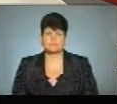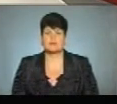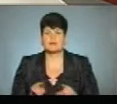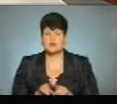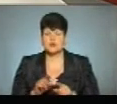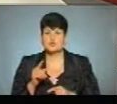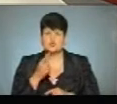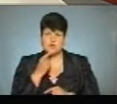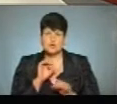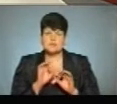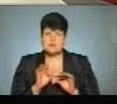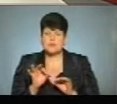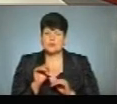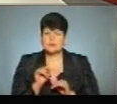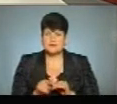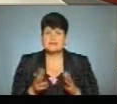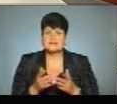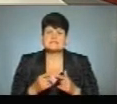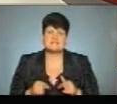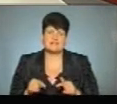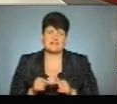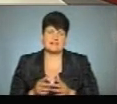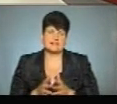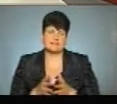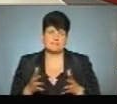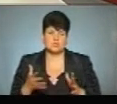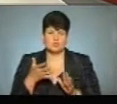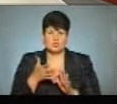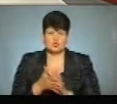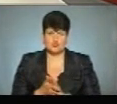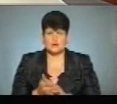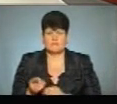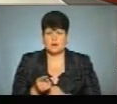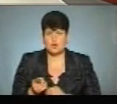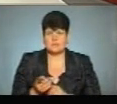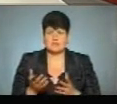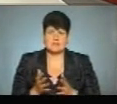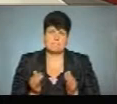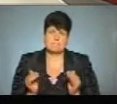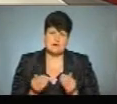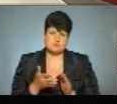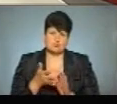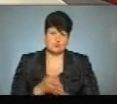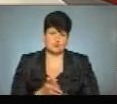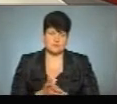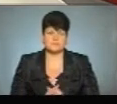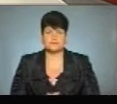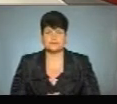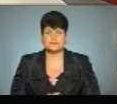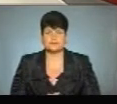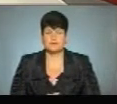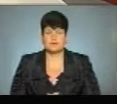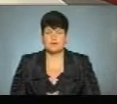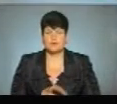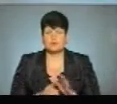Також Зоряна розказала про те, які сфери найбільш прозорі в Тернополі, які менш прозорі. Почнемо з яких?